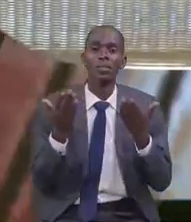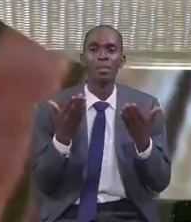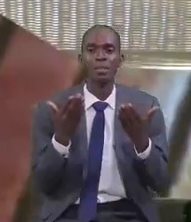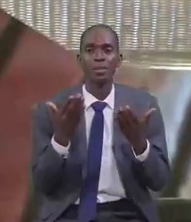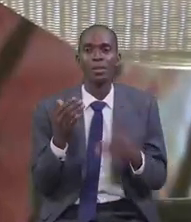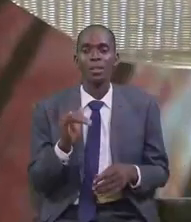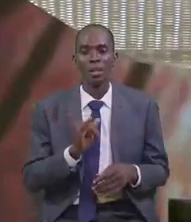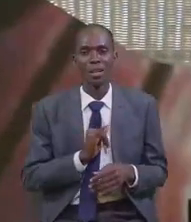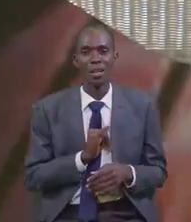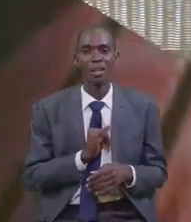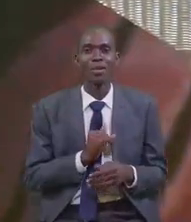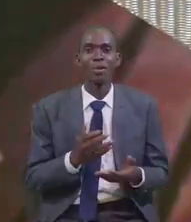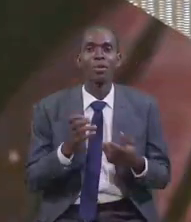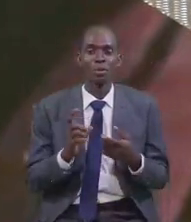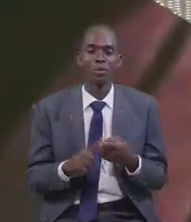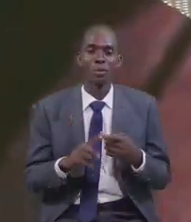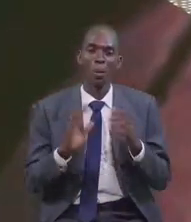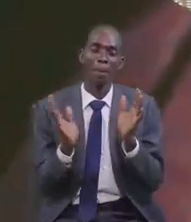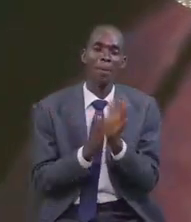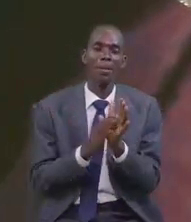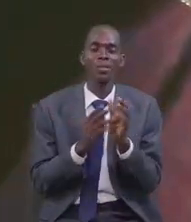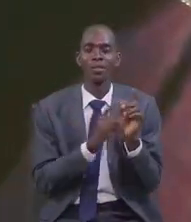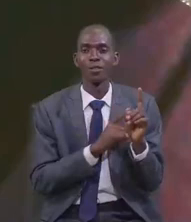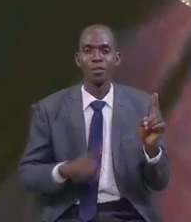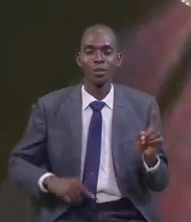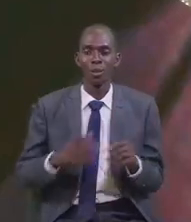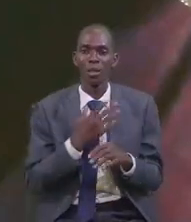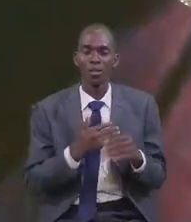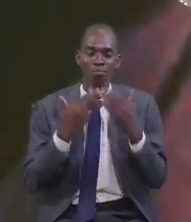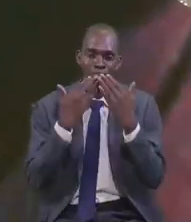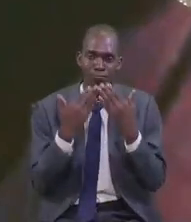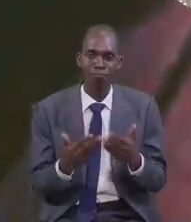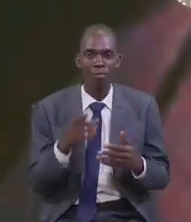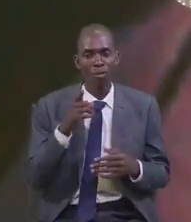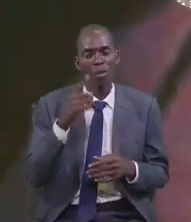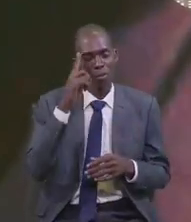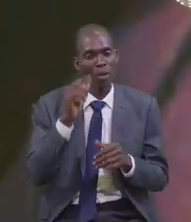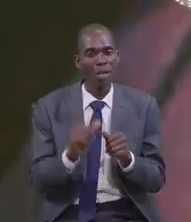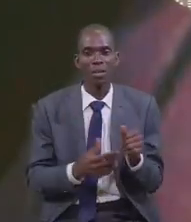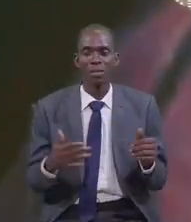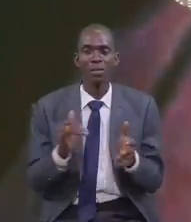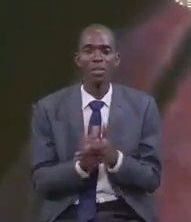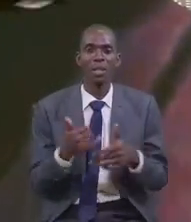Je voudrais louer le Seigneur et vous remercier pour tout ce qui a été fait,